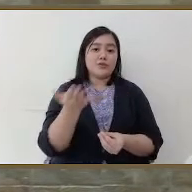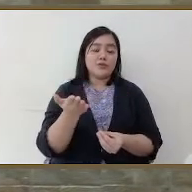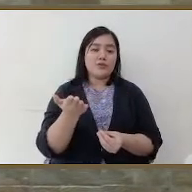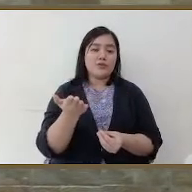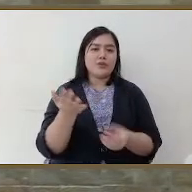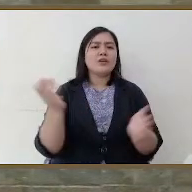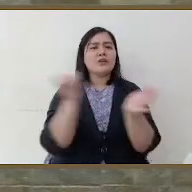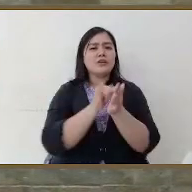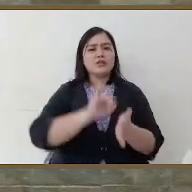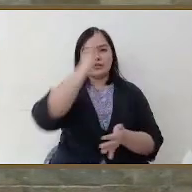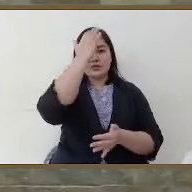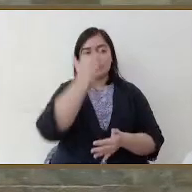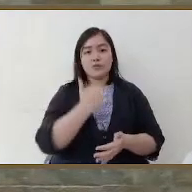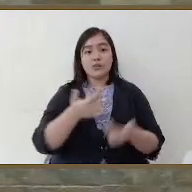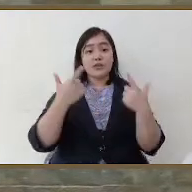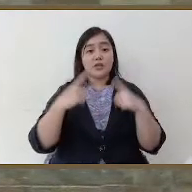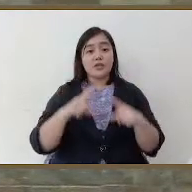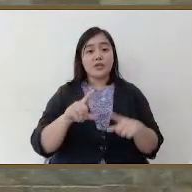God.